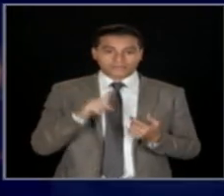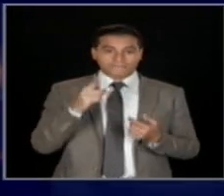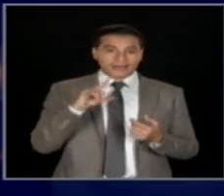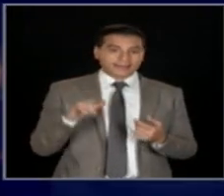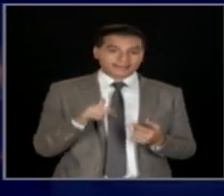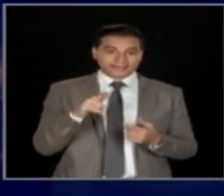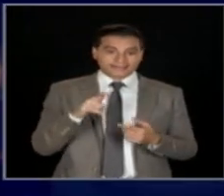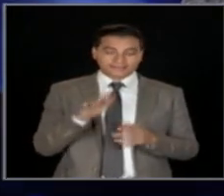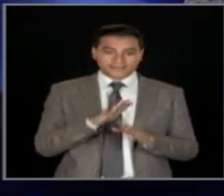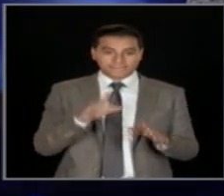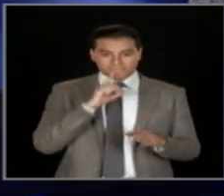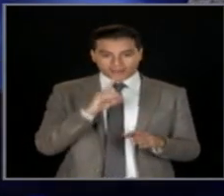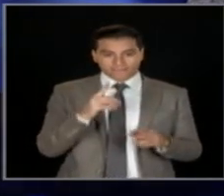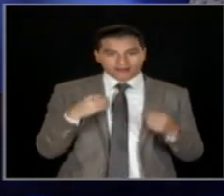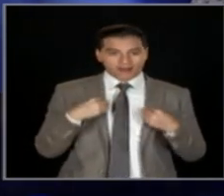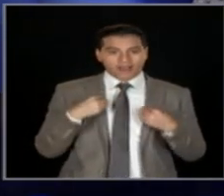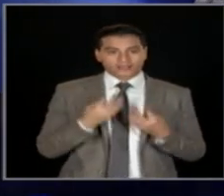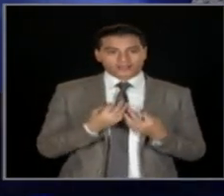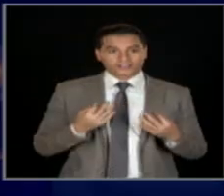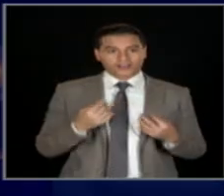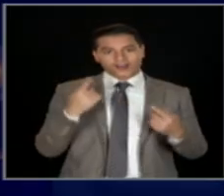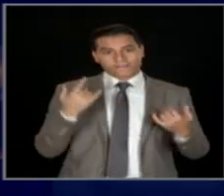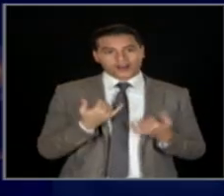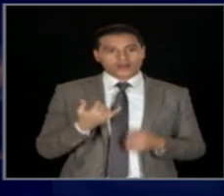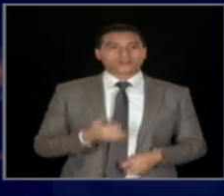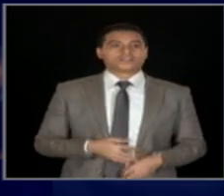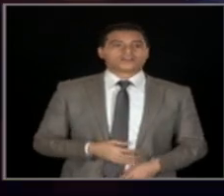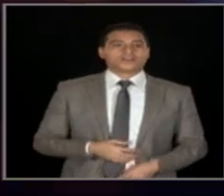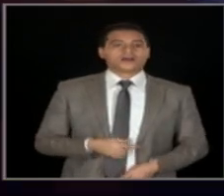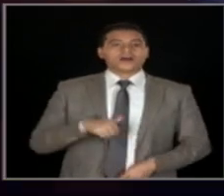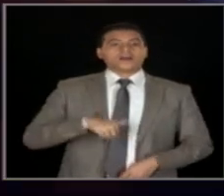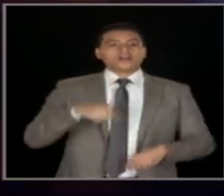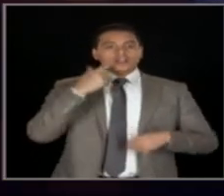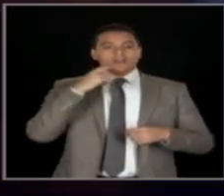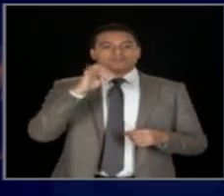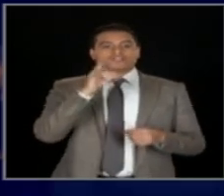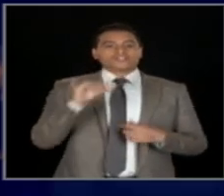جايلك على الطبطاب، رياضه. ربنا يستر. قدرات ذهنيه مصطفى نبيل.